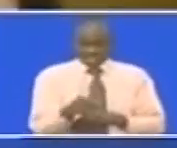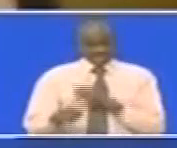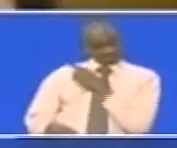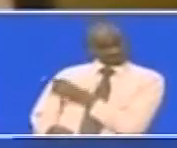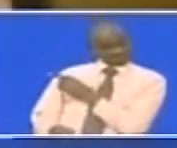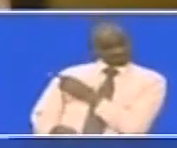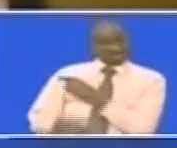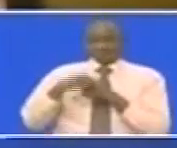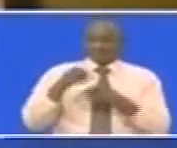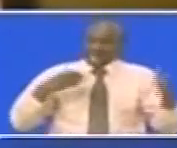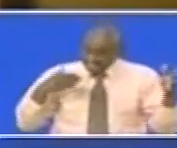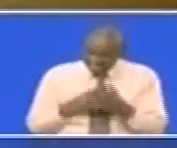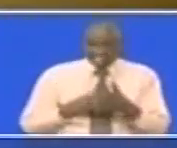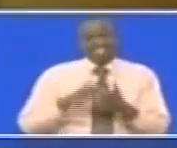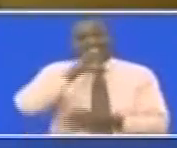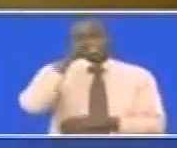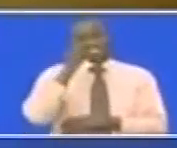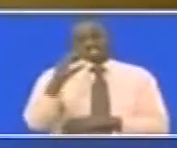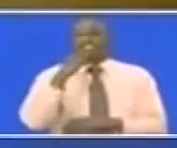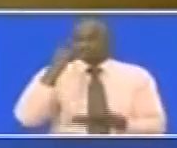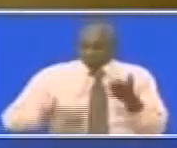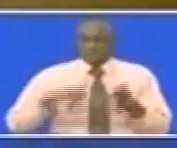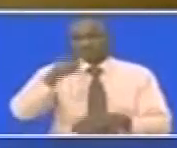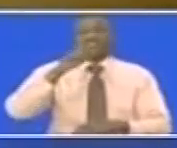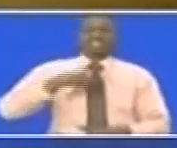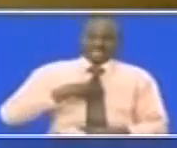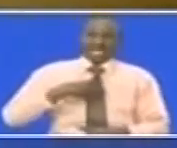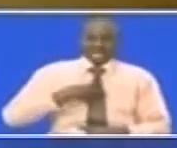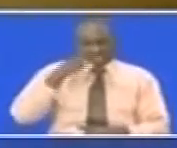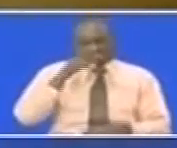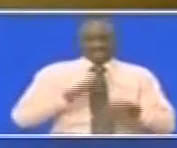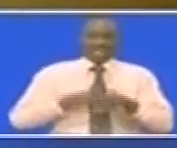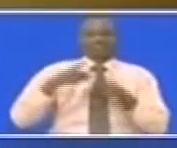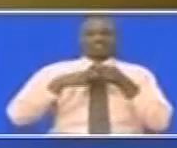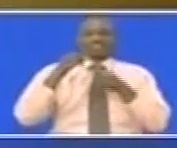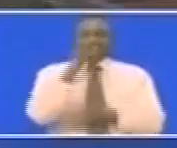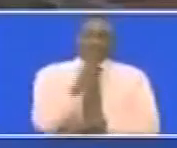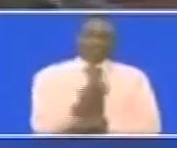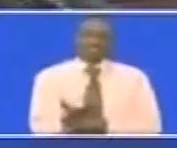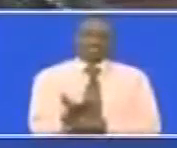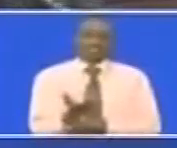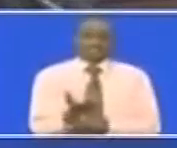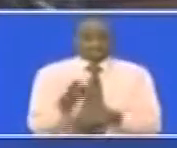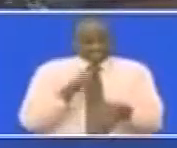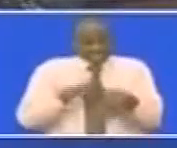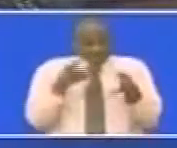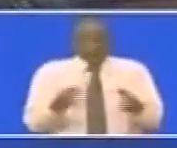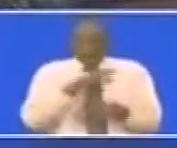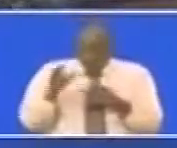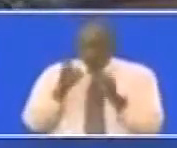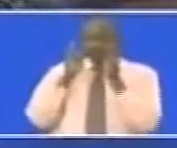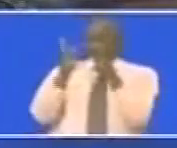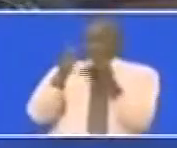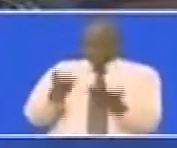Tunoi kupinga mpango wa JSC wa kutaka kuwastaafisha punde watakapohitimu umri wa miaka 70. Kwa sasa macho yote